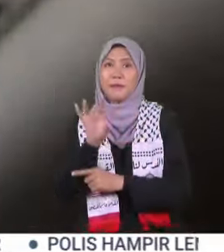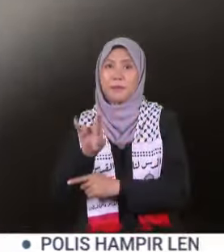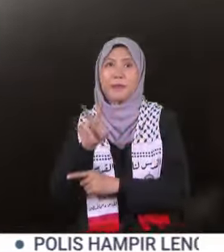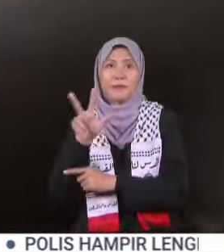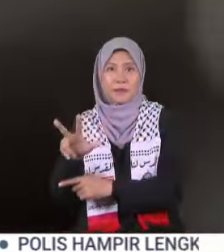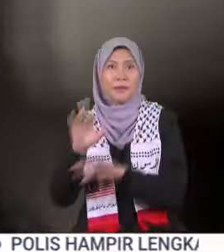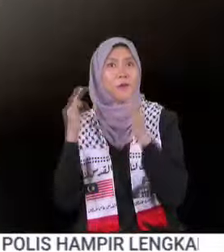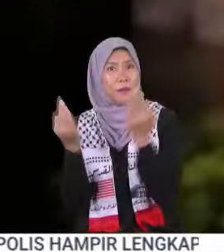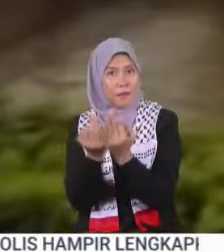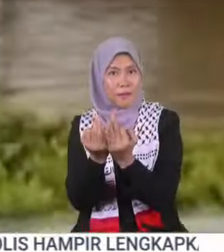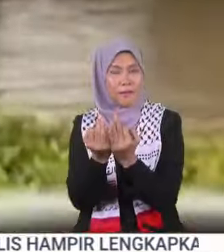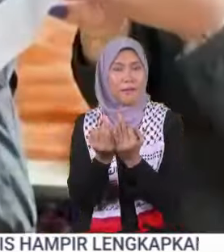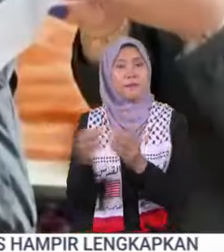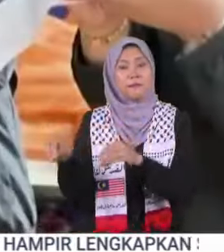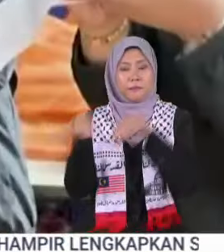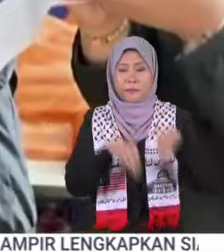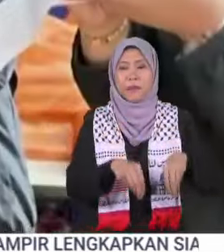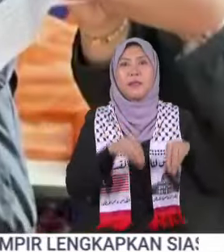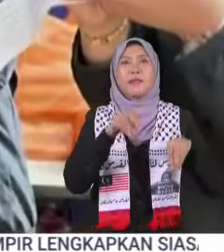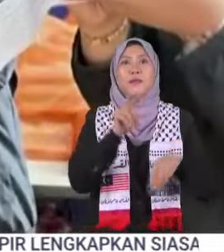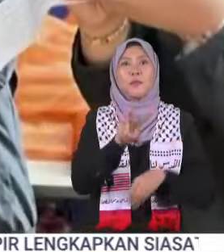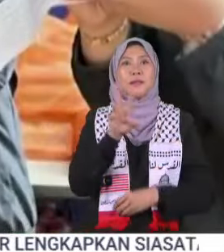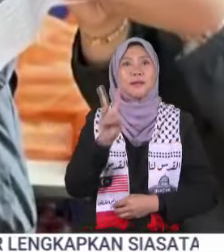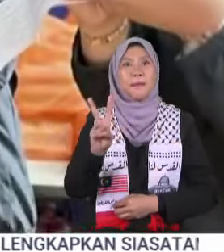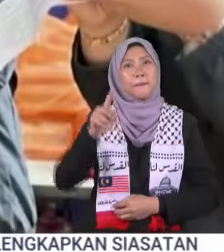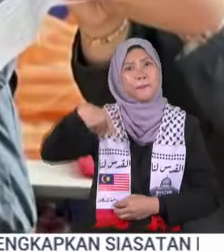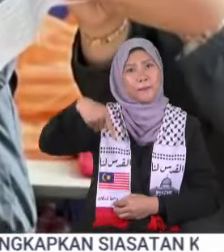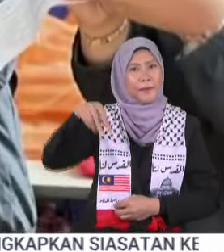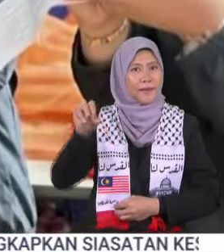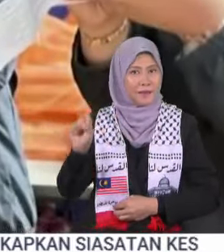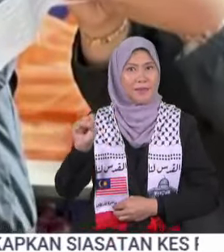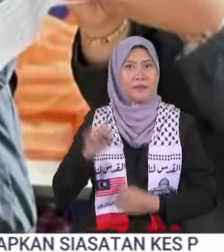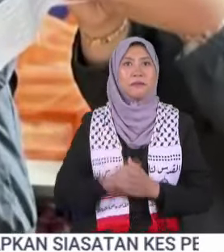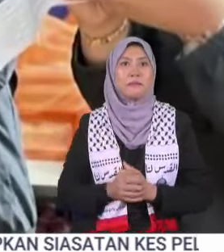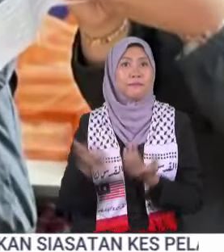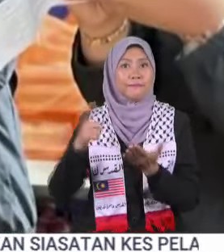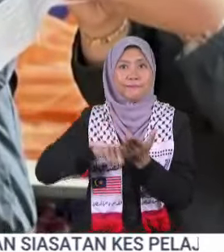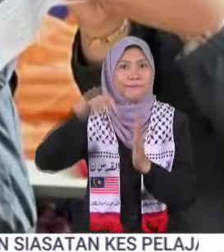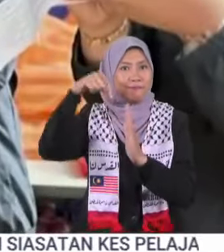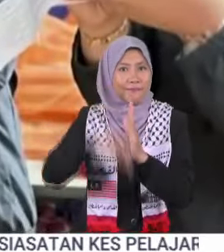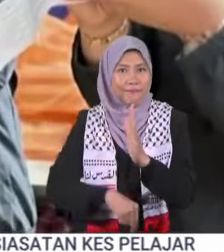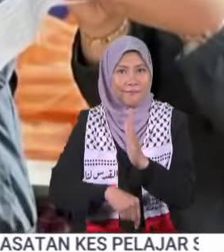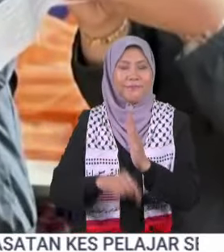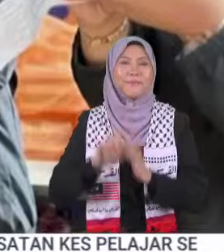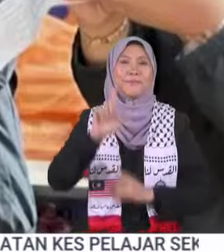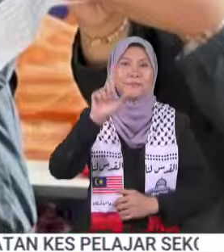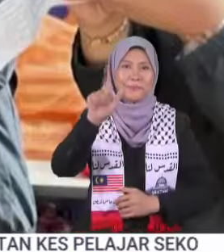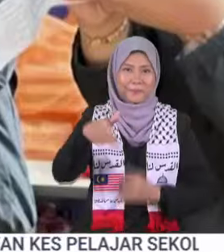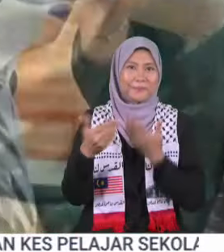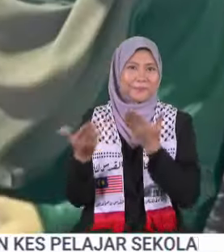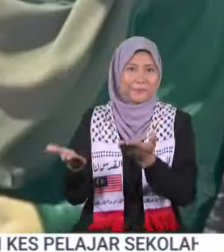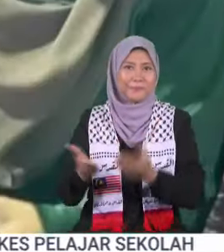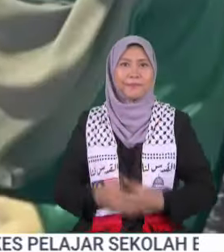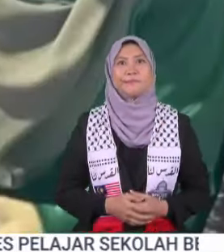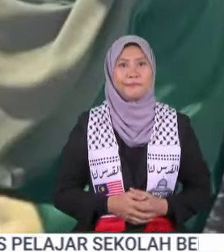keluarga ditempatkan di 26 PPS lebih perkembangan banjir seketika